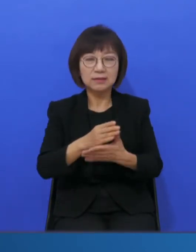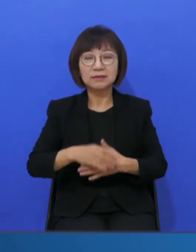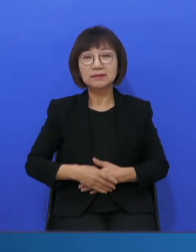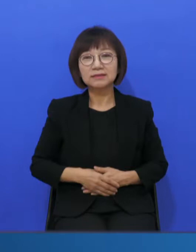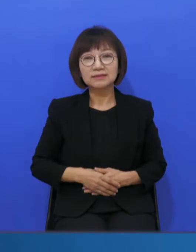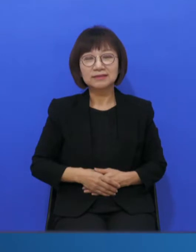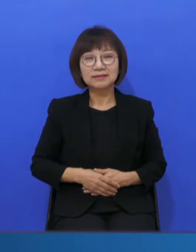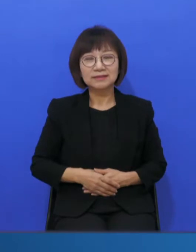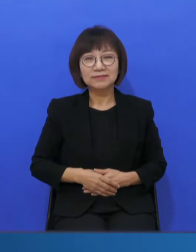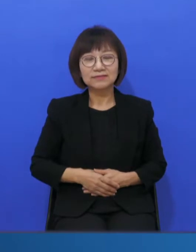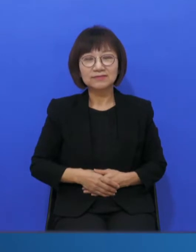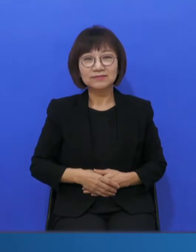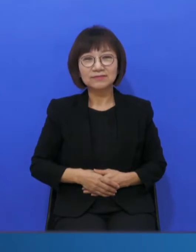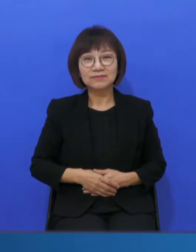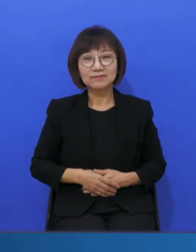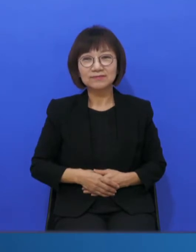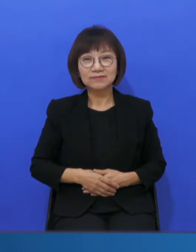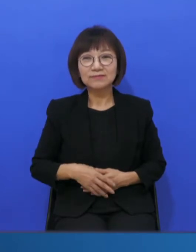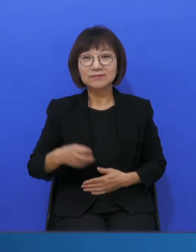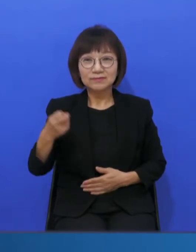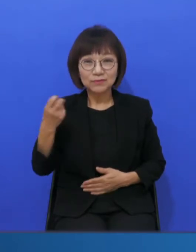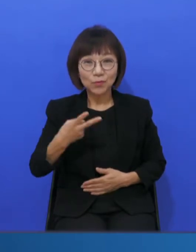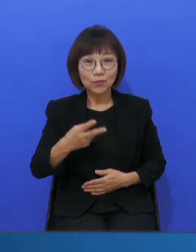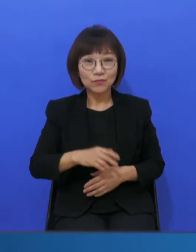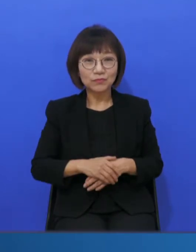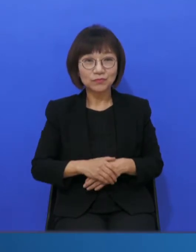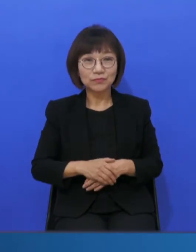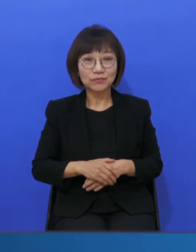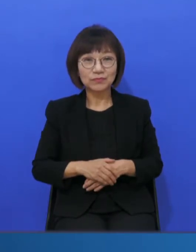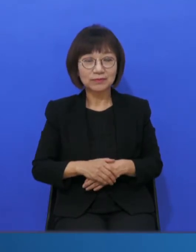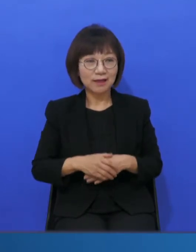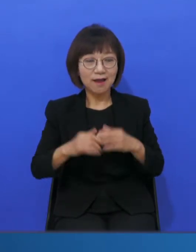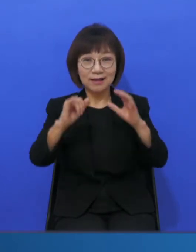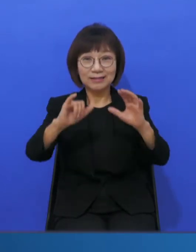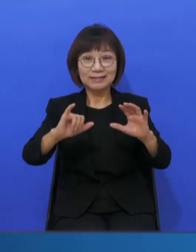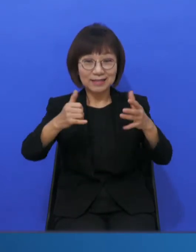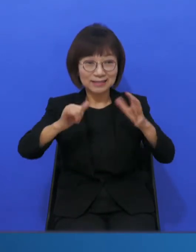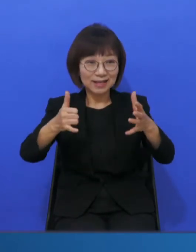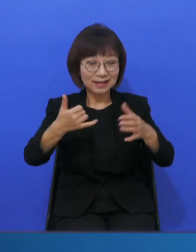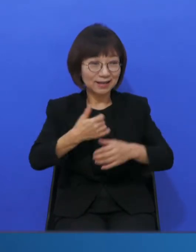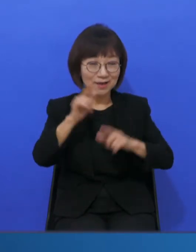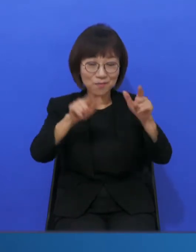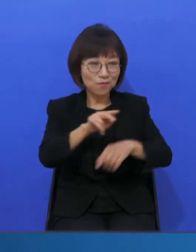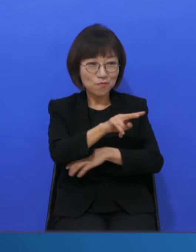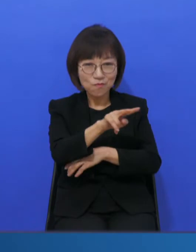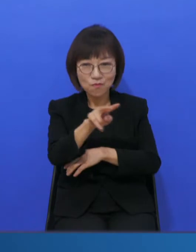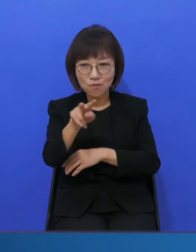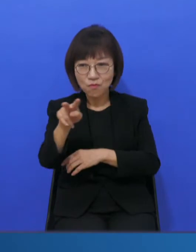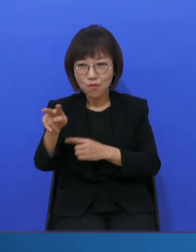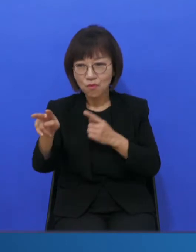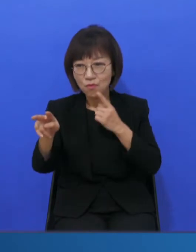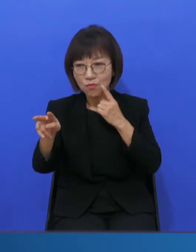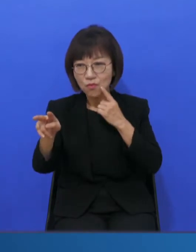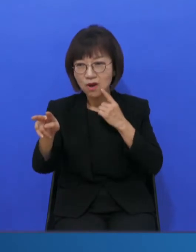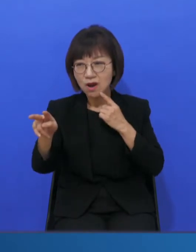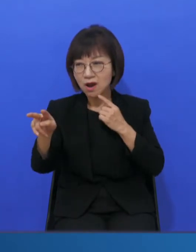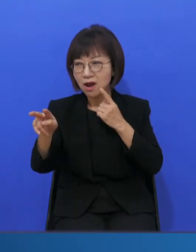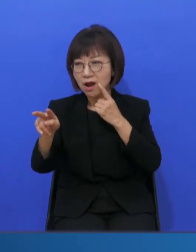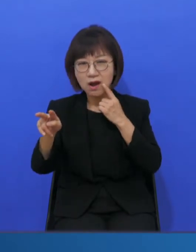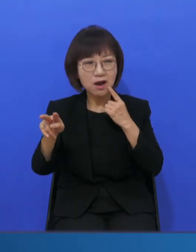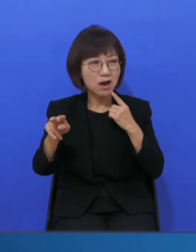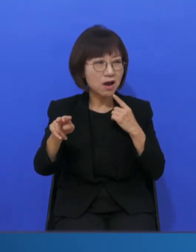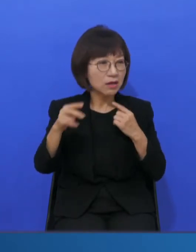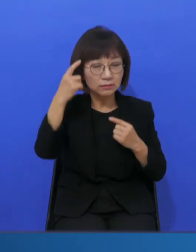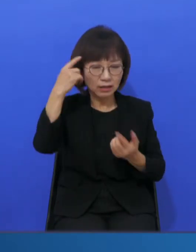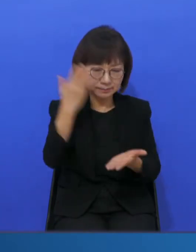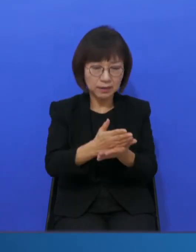closing message. 또 세상을 너무 좋다고 생각하고 부러워하지 말라. And don't think the world is so good 틀린 and be 거니까요. envious